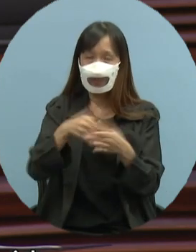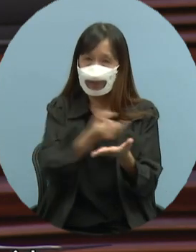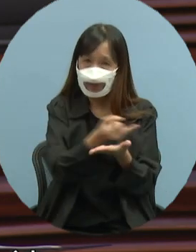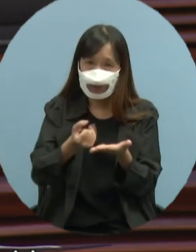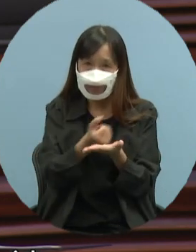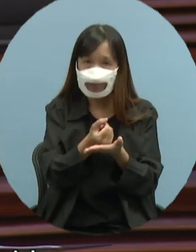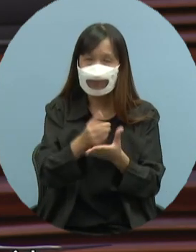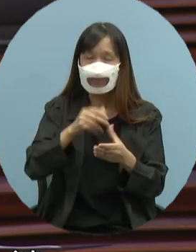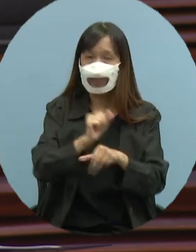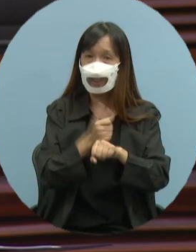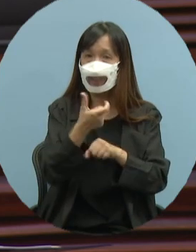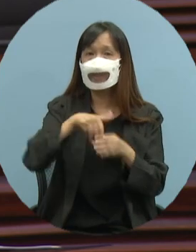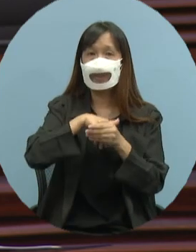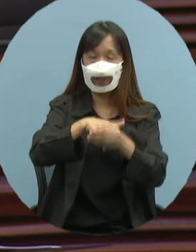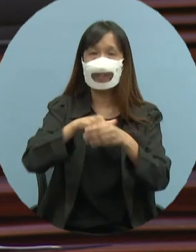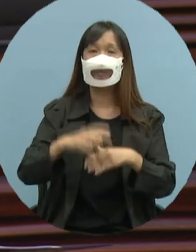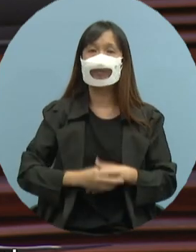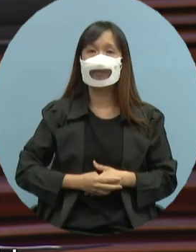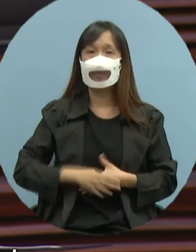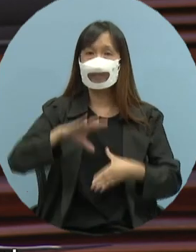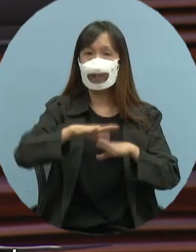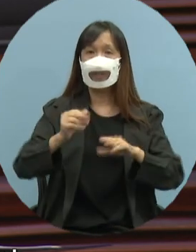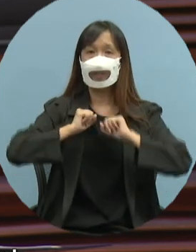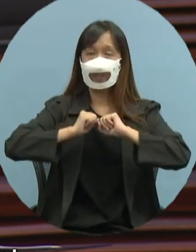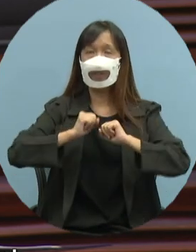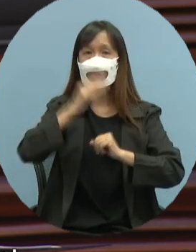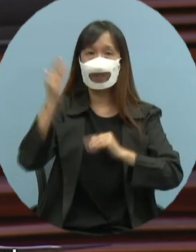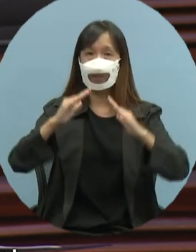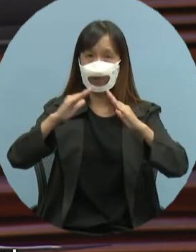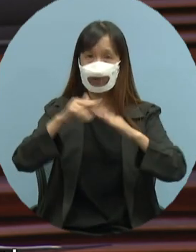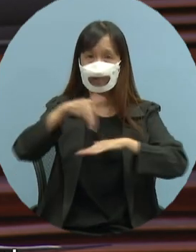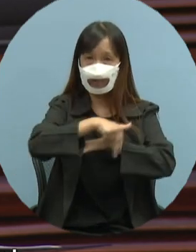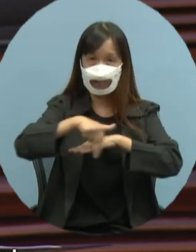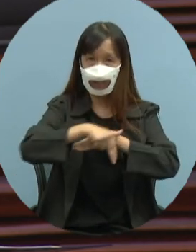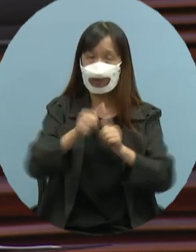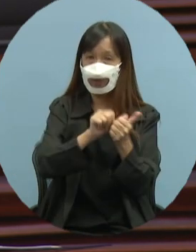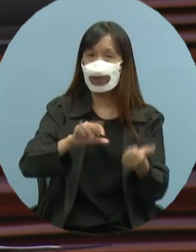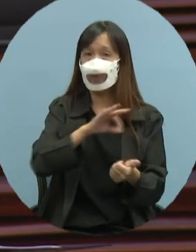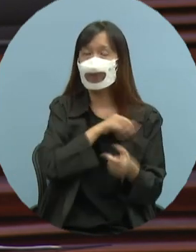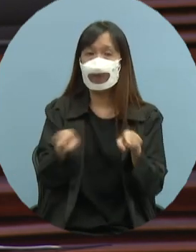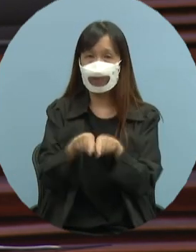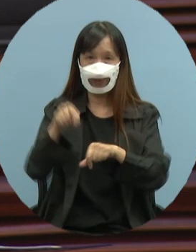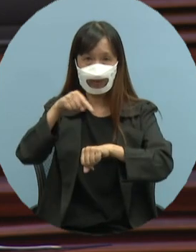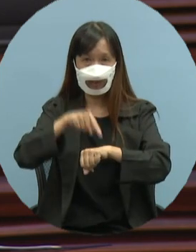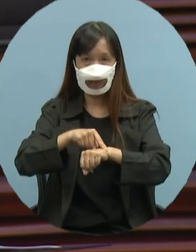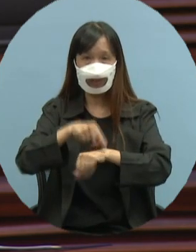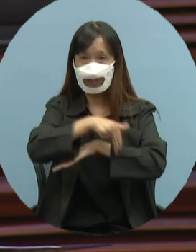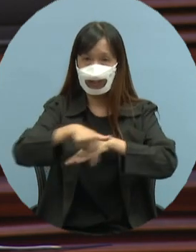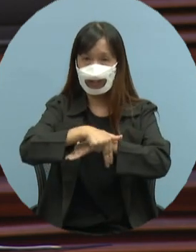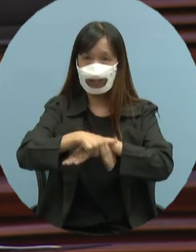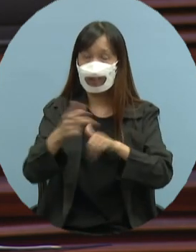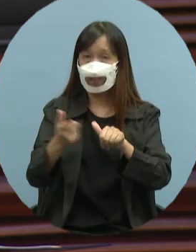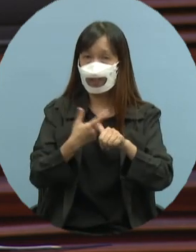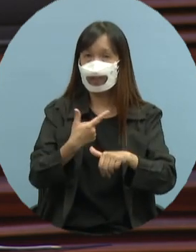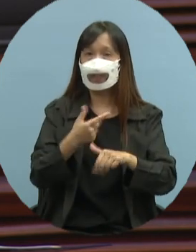請。文化體育及旅遊局在籌備成立相關委員會的同時，會推出盛事基金先導計